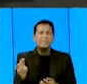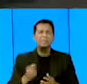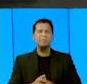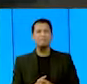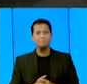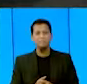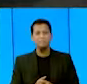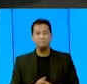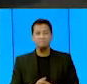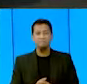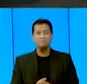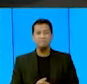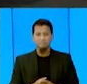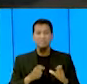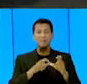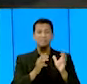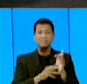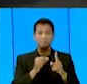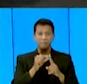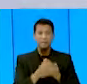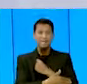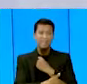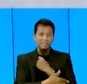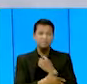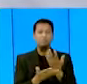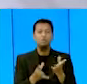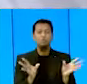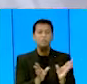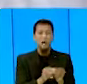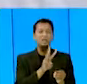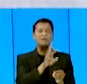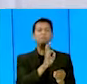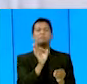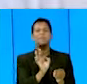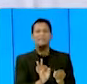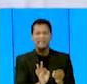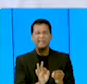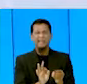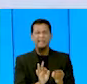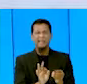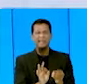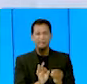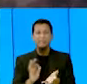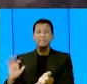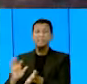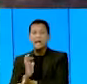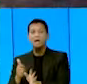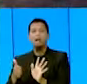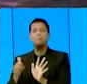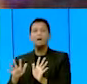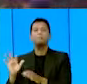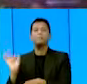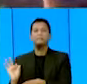Di Kota Bekasi, daya tampung SMP negeri hanya 35% dari total angkatan siswa. Sisanya 65%